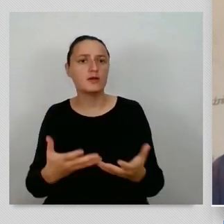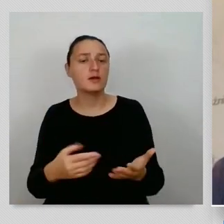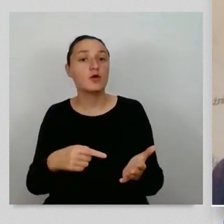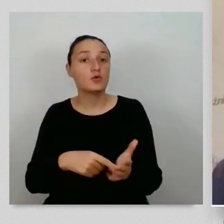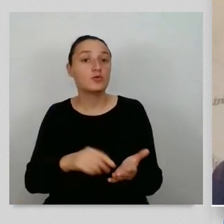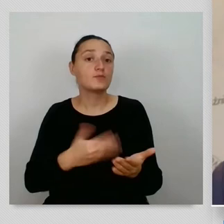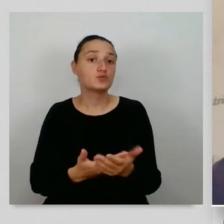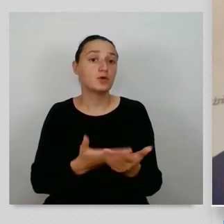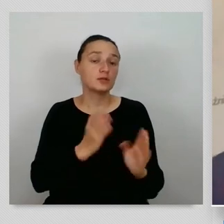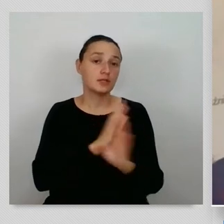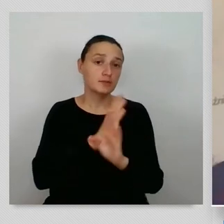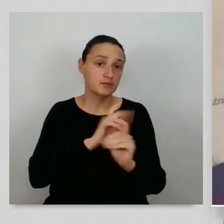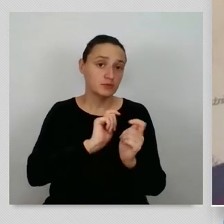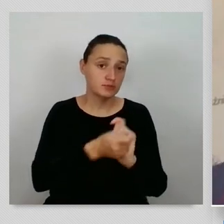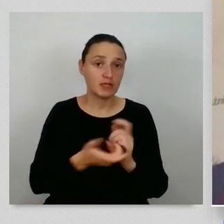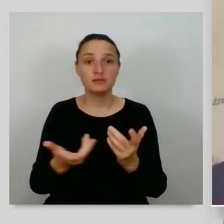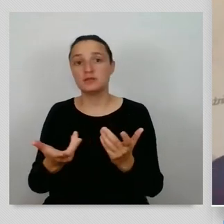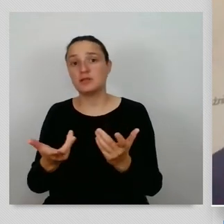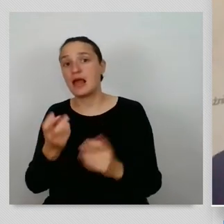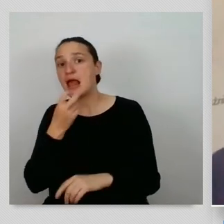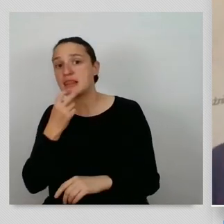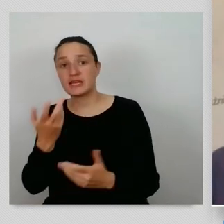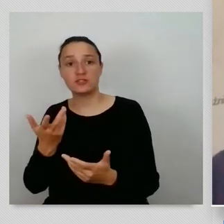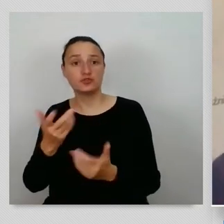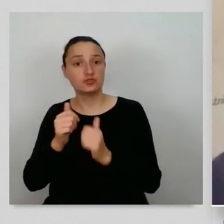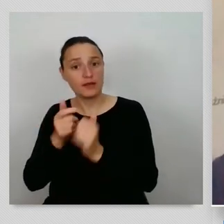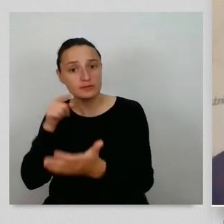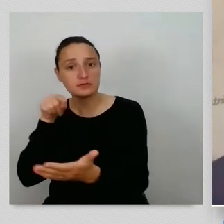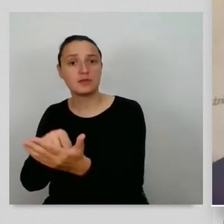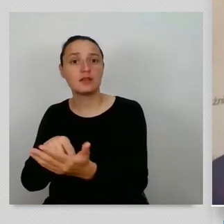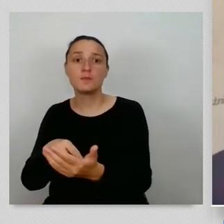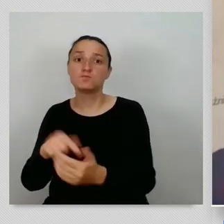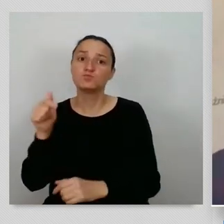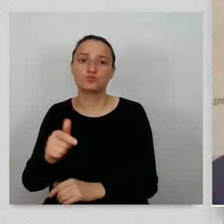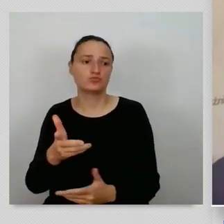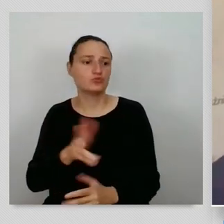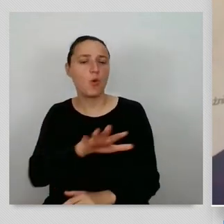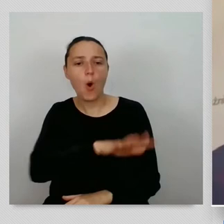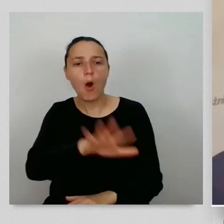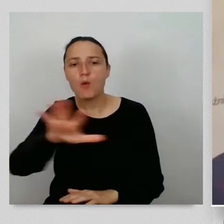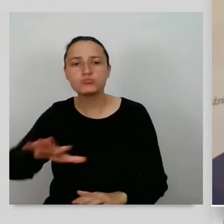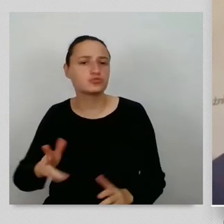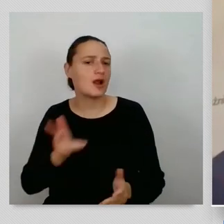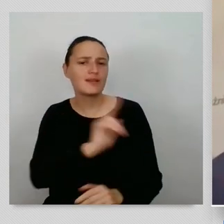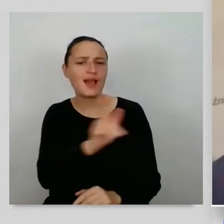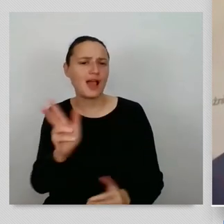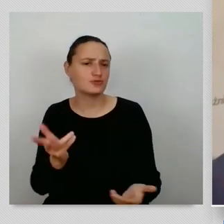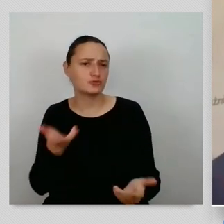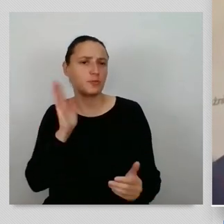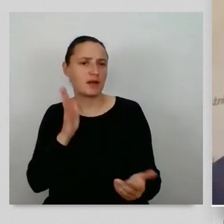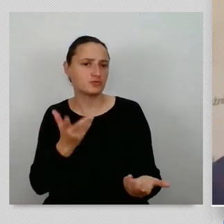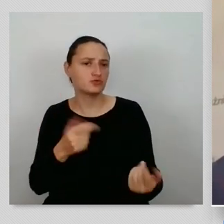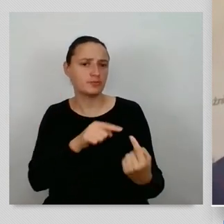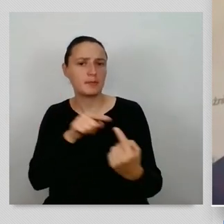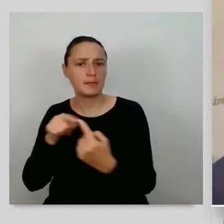tudzież nowe wyzwania energetyczne, one muszą się dotknąć wszystkich obszarów. One nie mogą się ograniczyć tylko